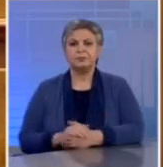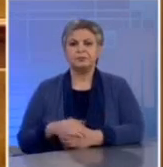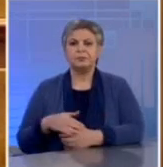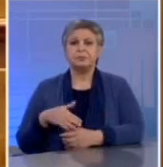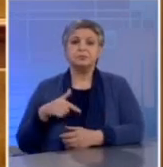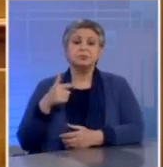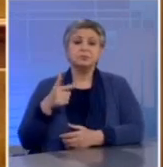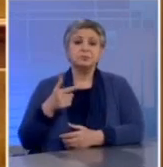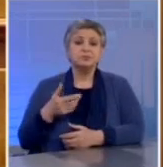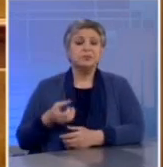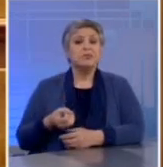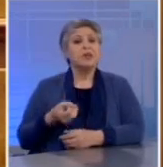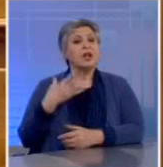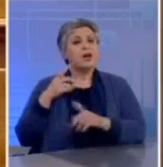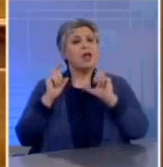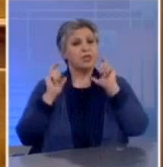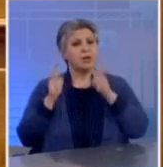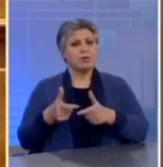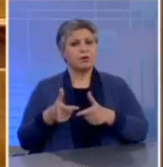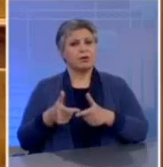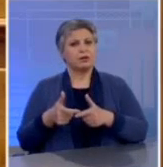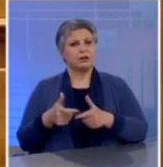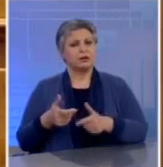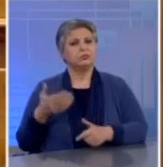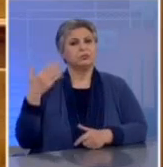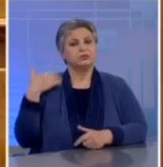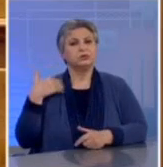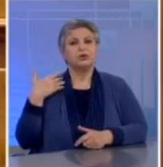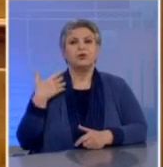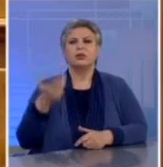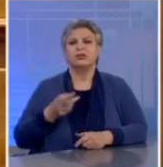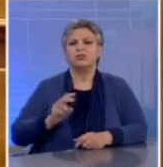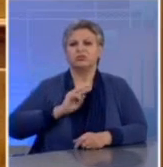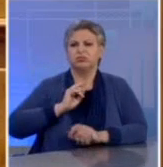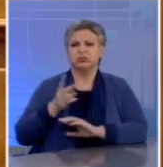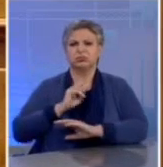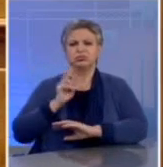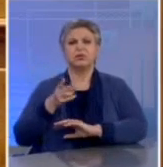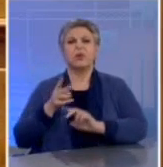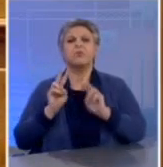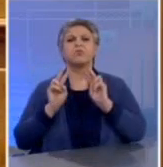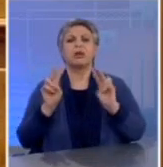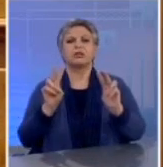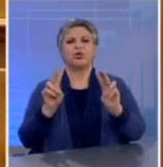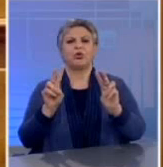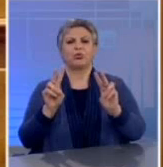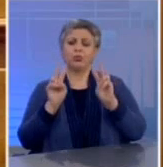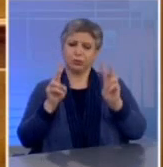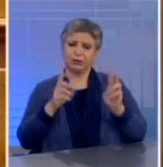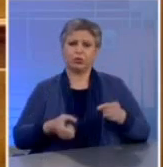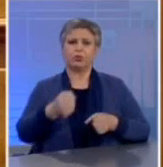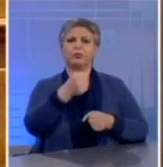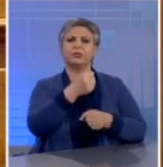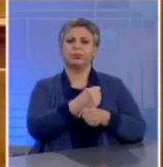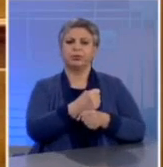Εκείνης Νέας Δημοκρατίας, η οποία έκανε πολύ σκληρή αντιπολίτευση την εποχή που το ΠΑΣΟΚ ήταν κυβέρνηση και